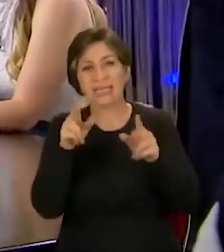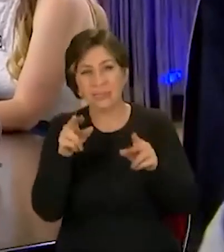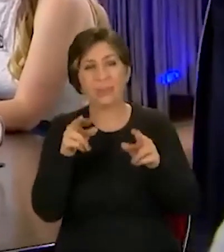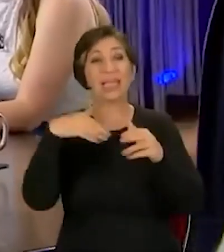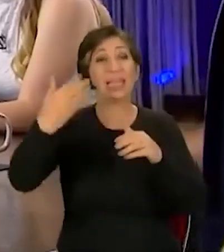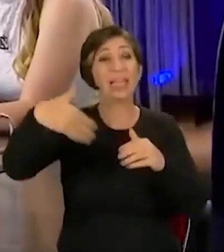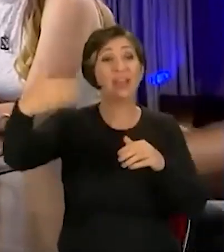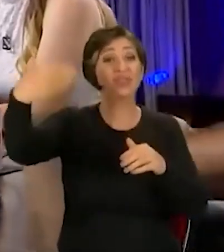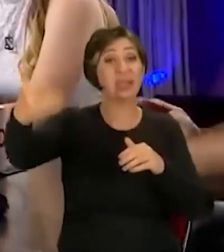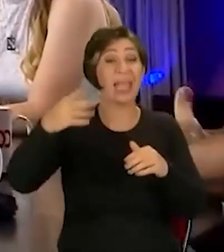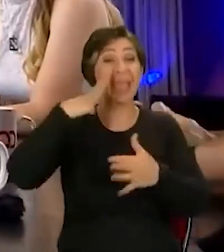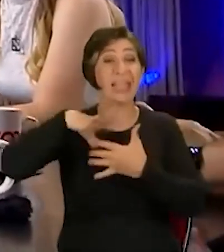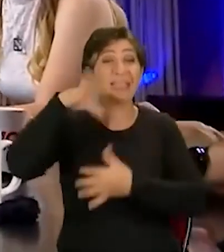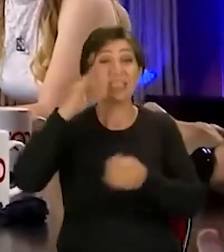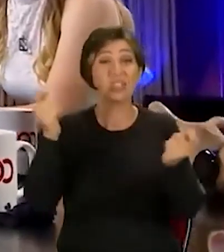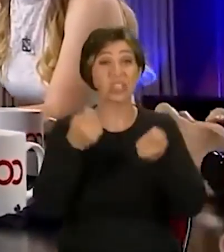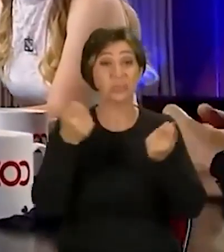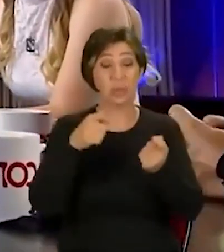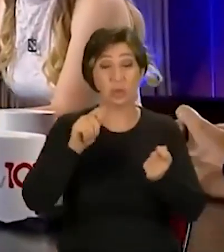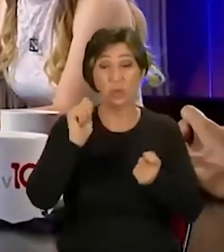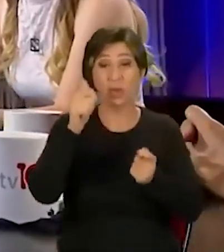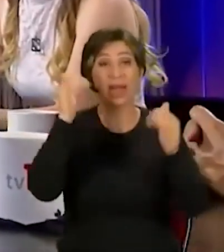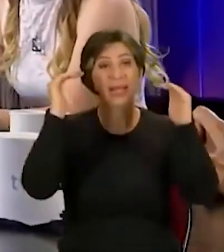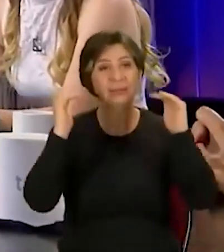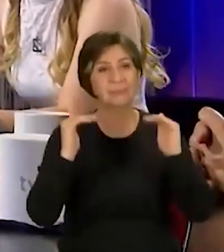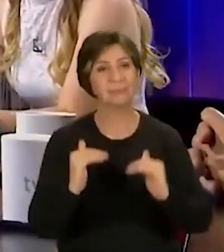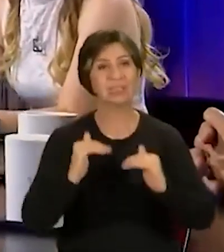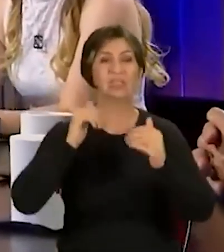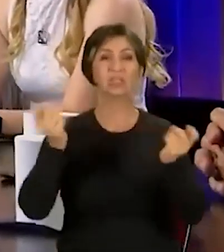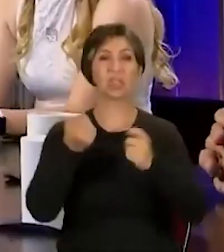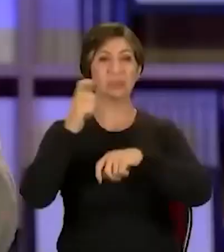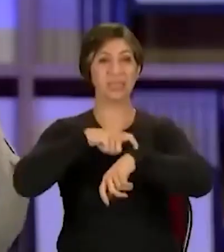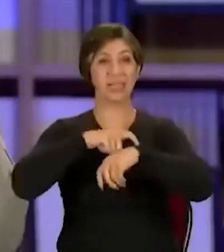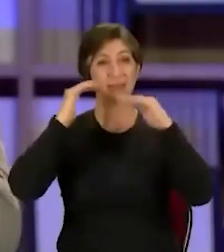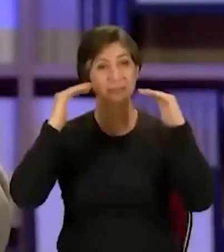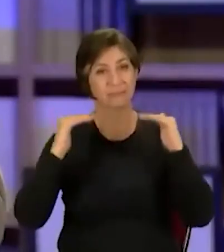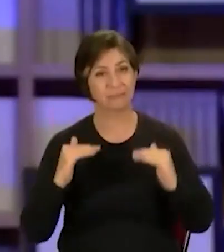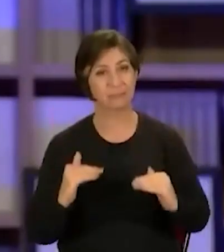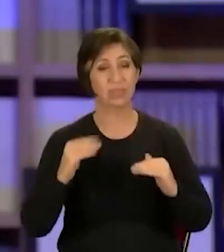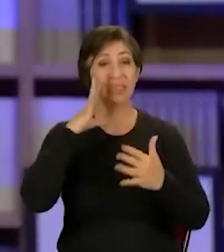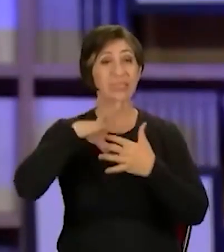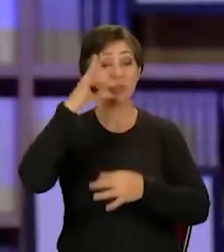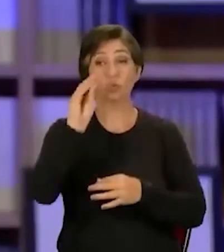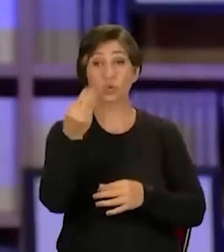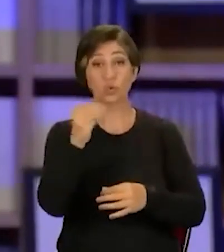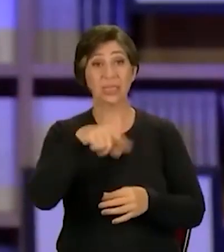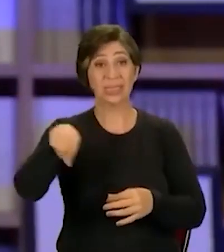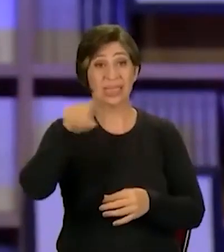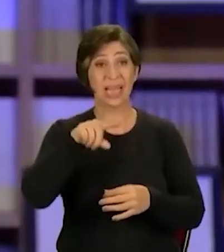tabii ki gelecekte insanların çalışma günleri azalacak, çalışma saatleri azalacak. Tabii ki bu insanların çocukları